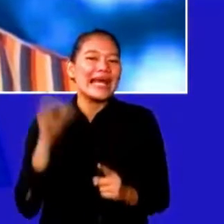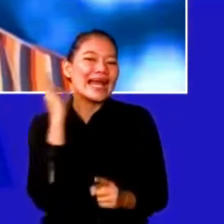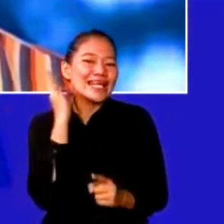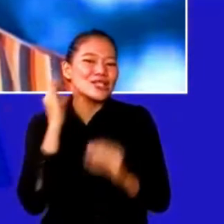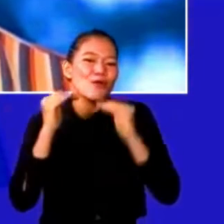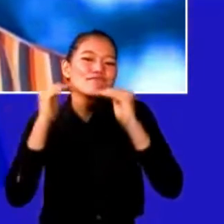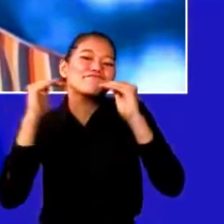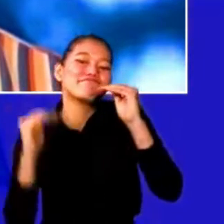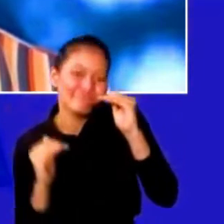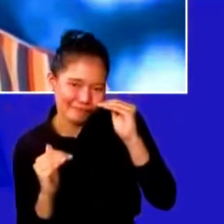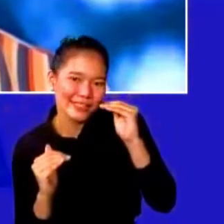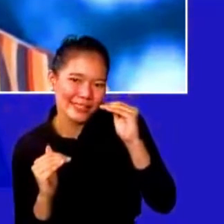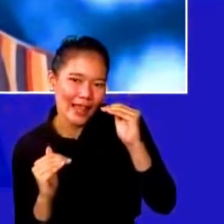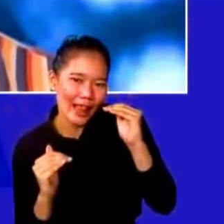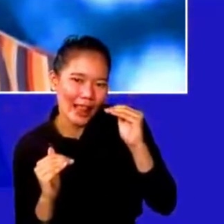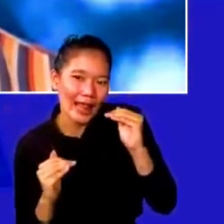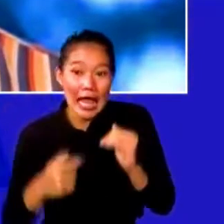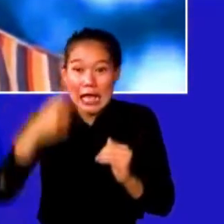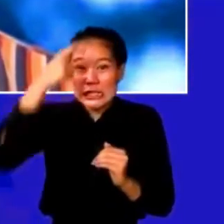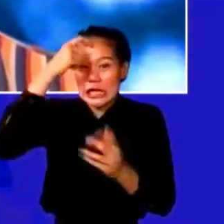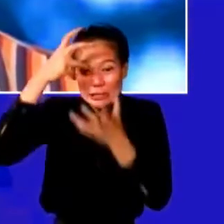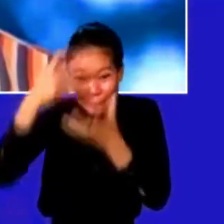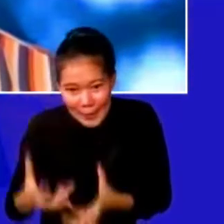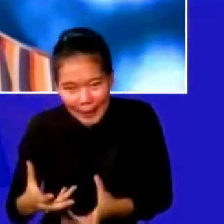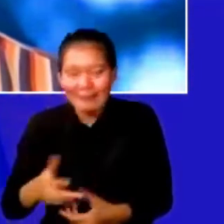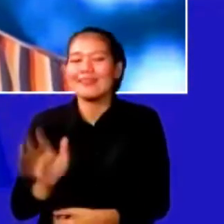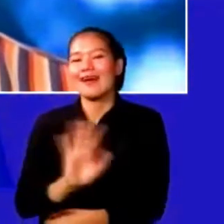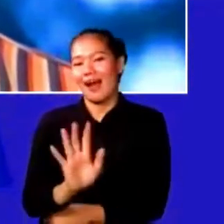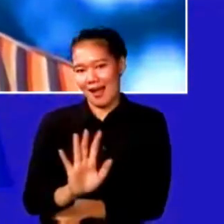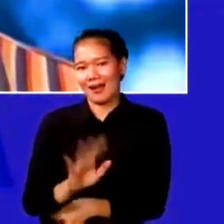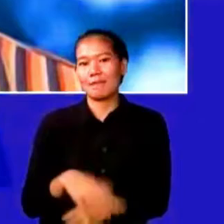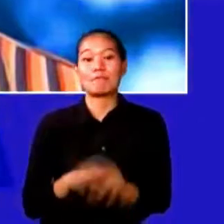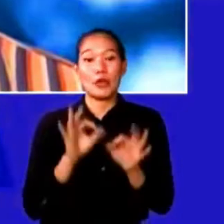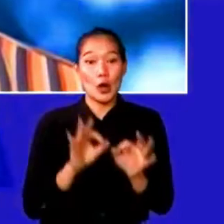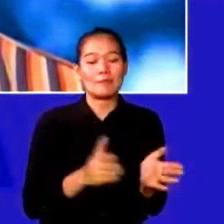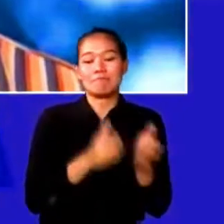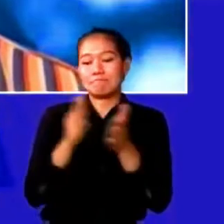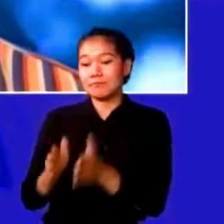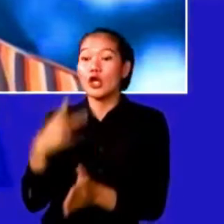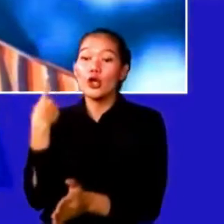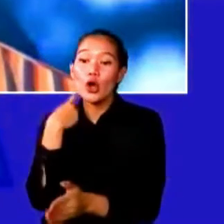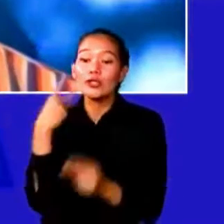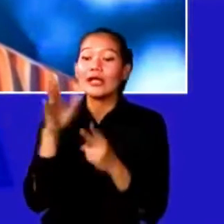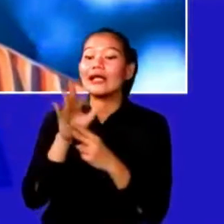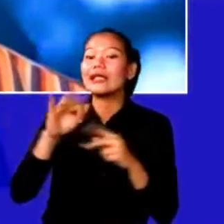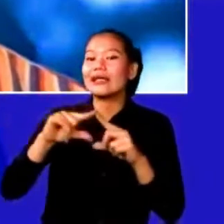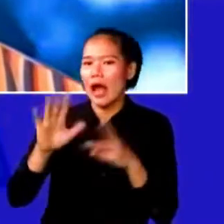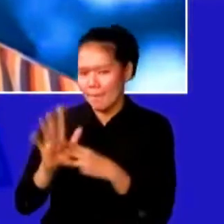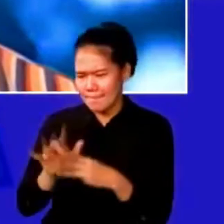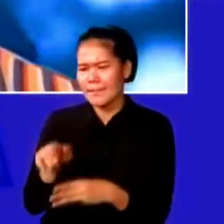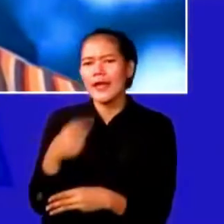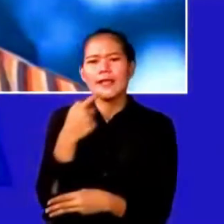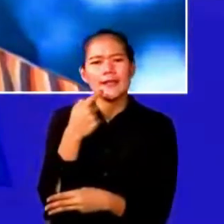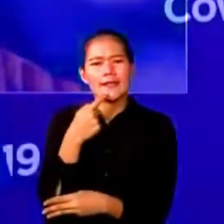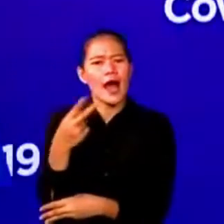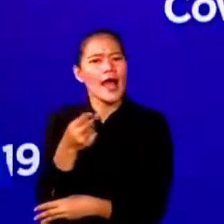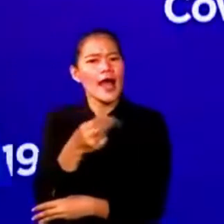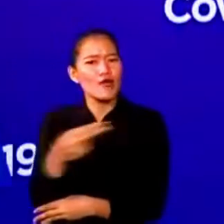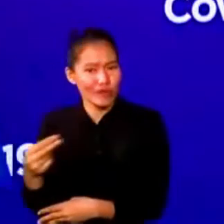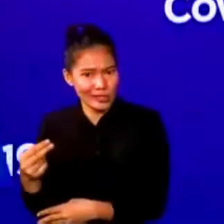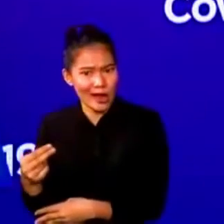dan juga ini meringankan gejalanya begitu ya profil hur Baik saya ke dokter Niam dokter diamini berhubung dengan Indonesia ini